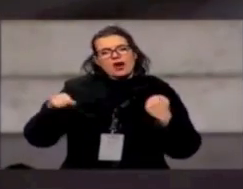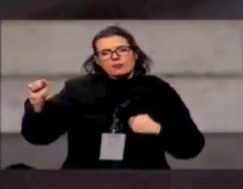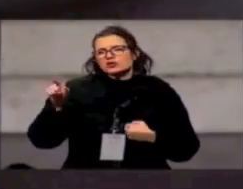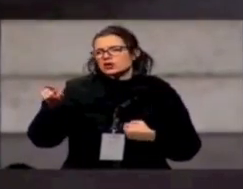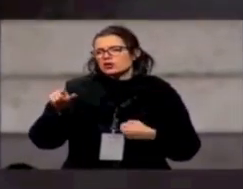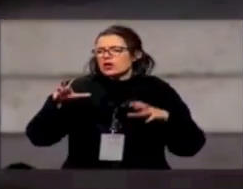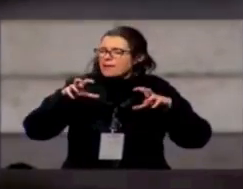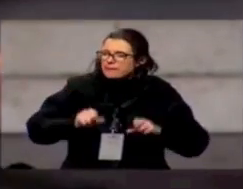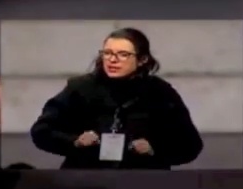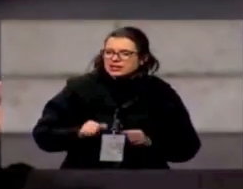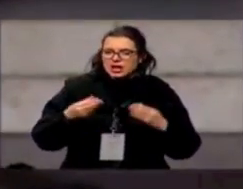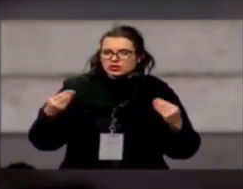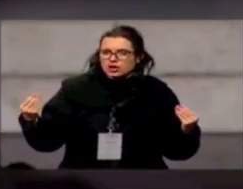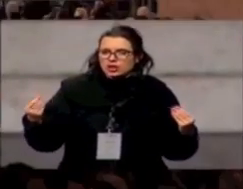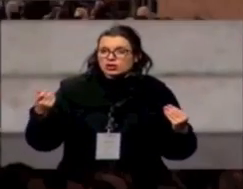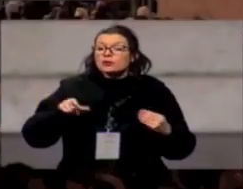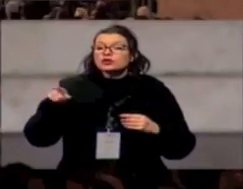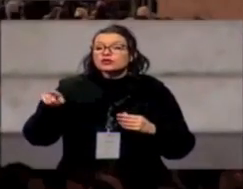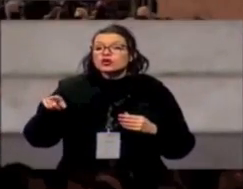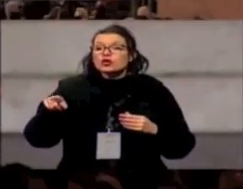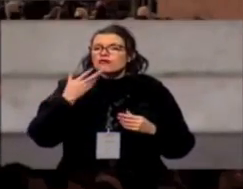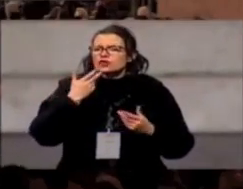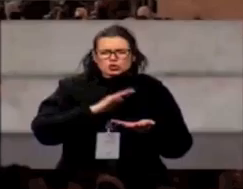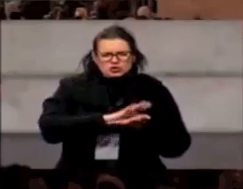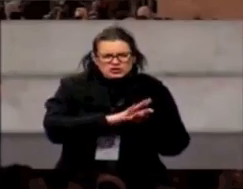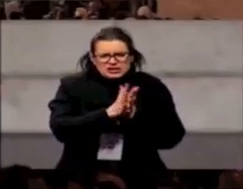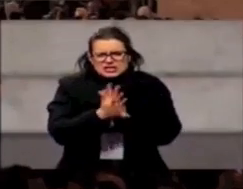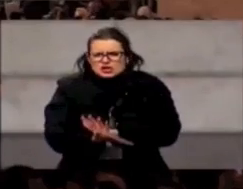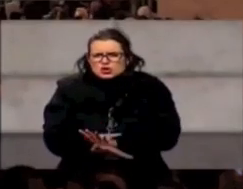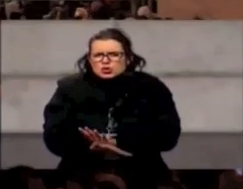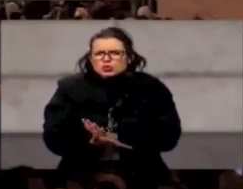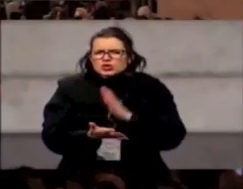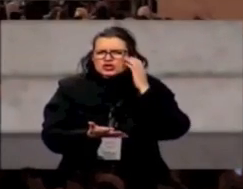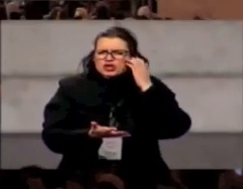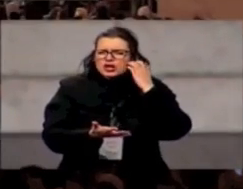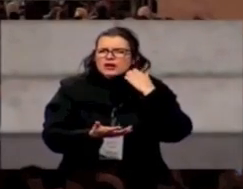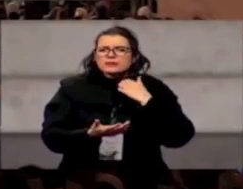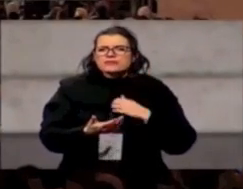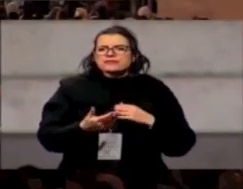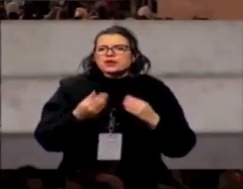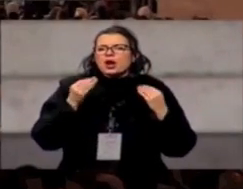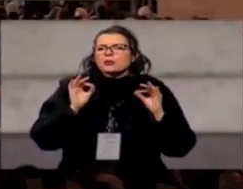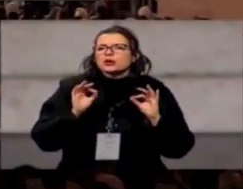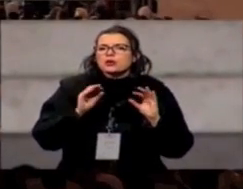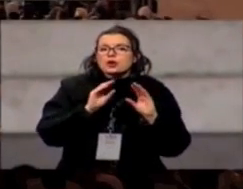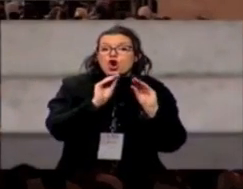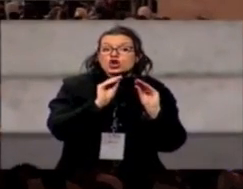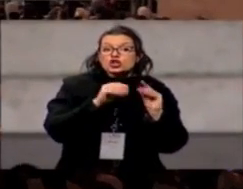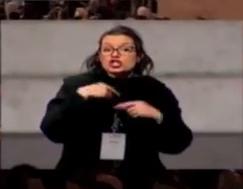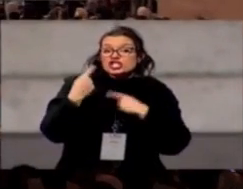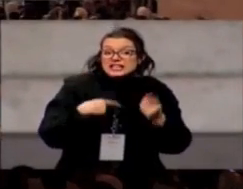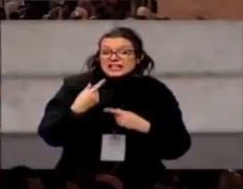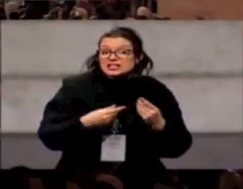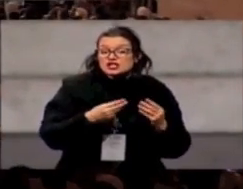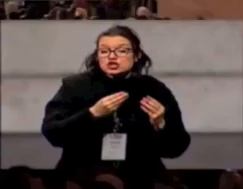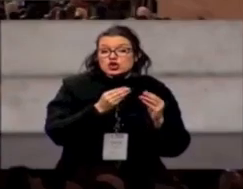a distruggere a corrompere le generazioni sia giovani che anziane Maria